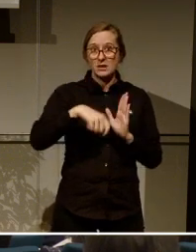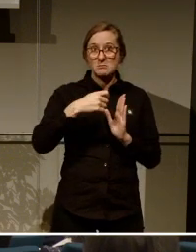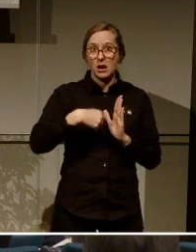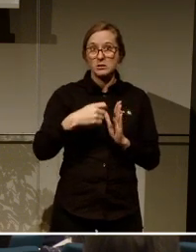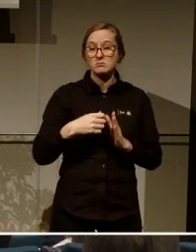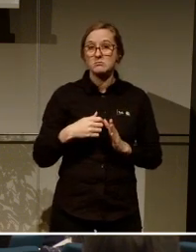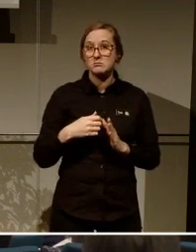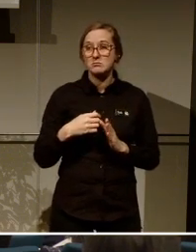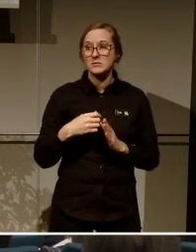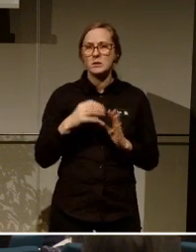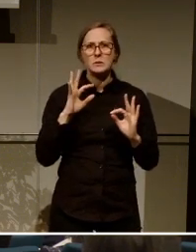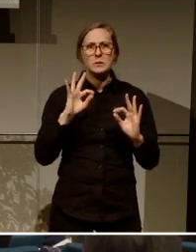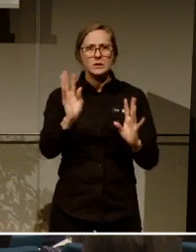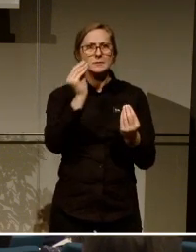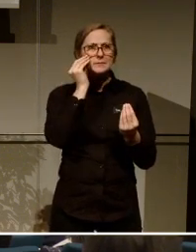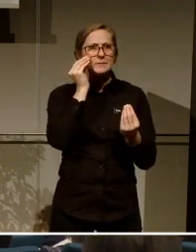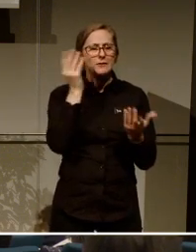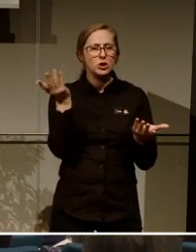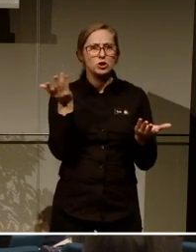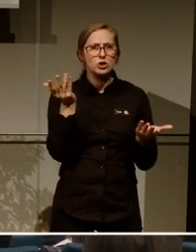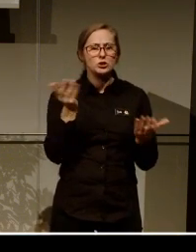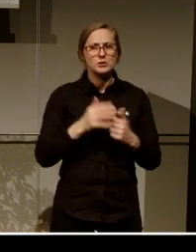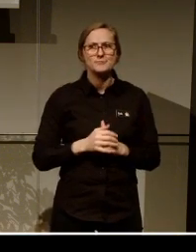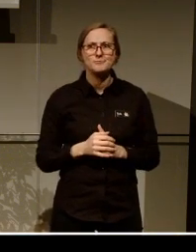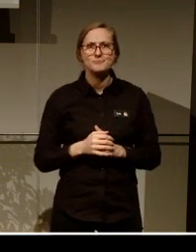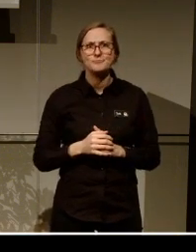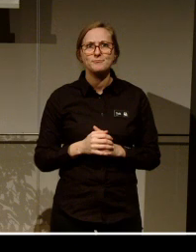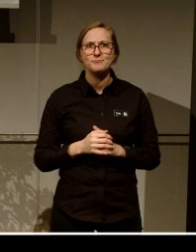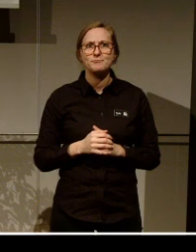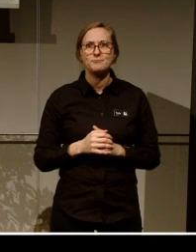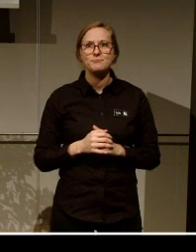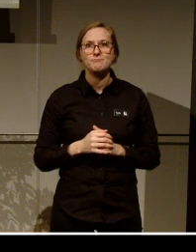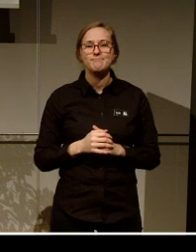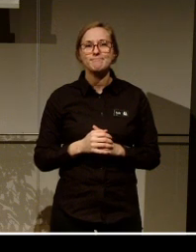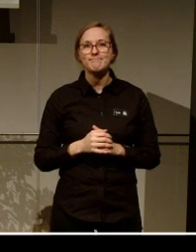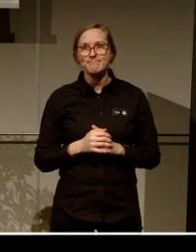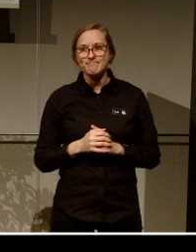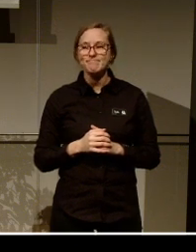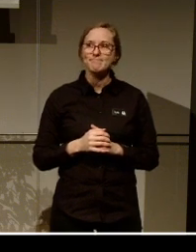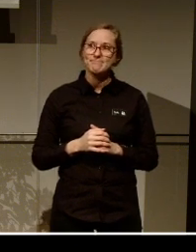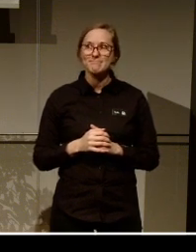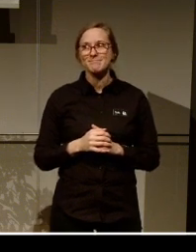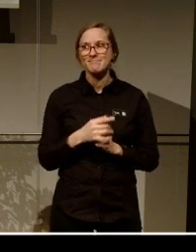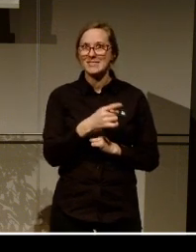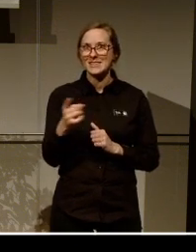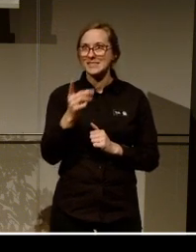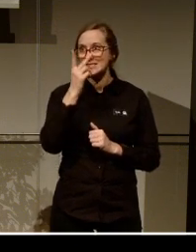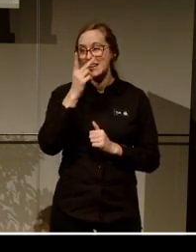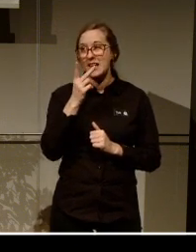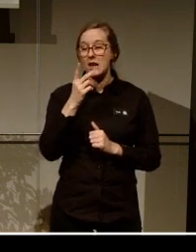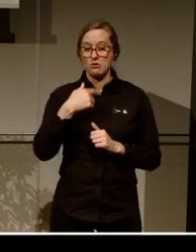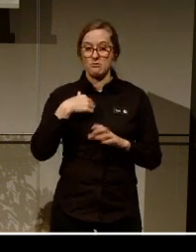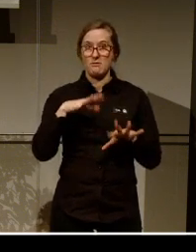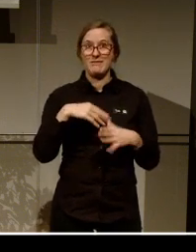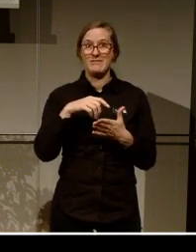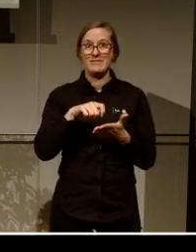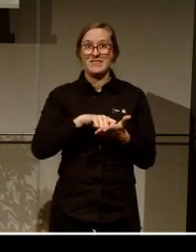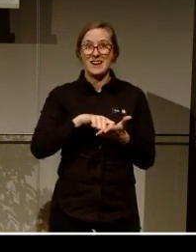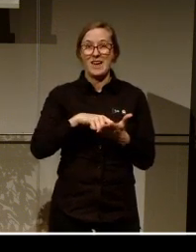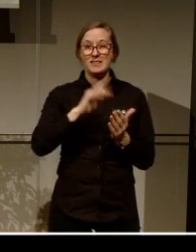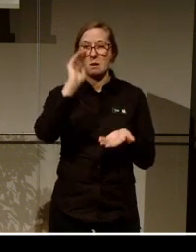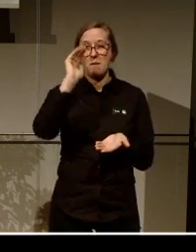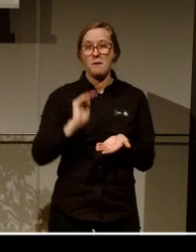Vad lär vi oss av det här? Ja, som ni ser, så att även fast jag har räknat väldigt